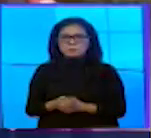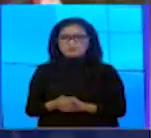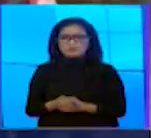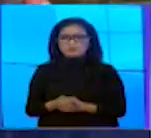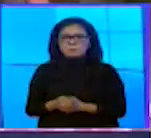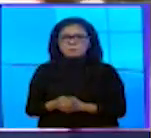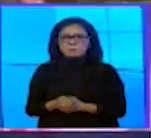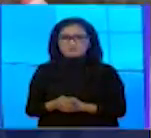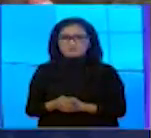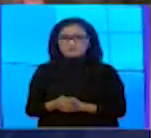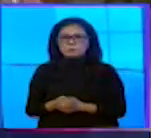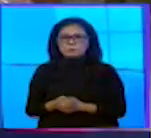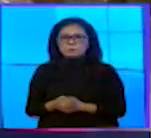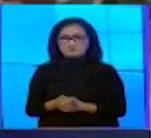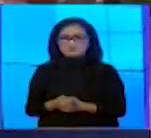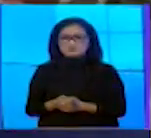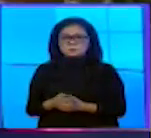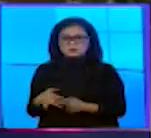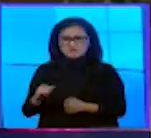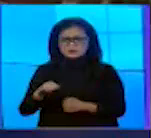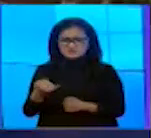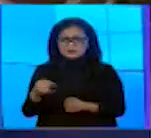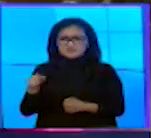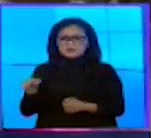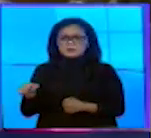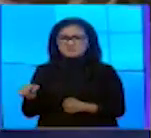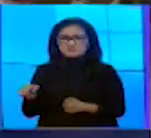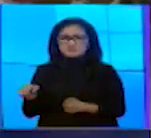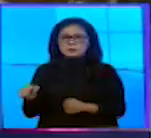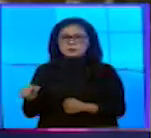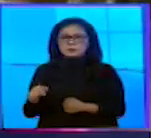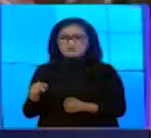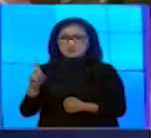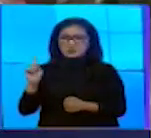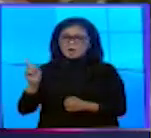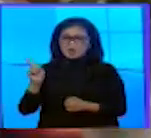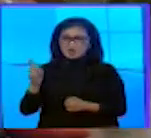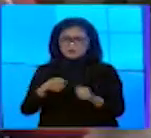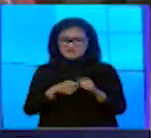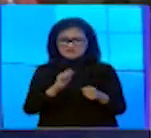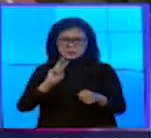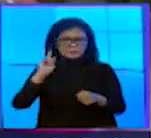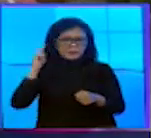ke orangnya, nanti koordinasi Mas Wayana. Kalau belum ada hasil mah